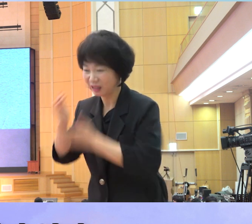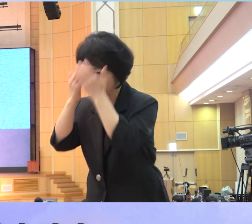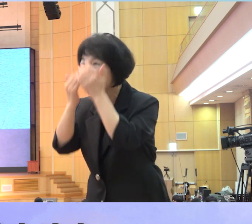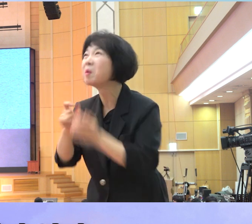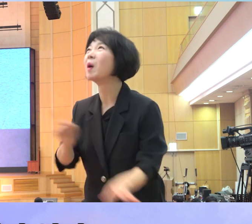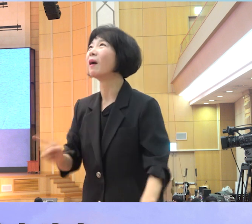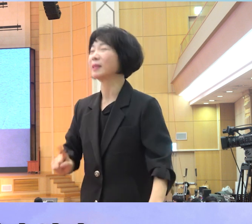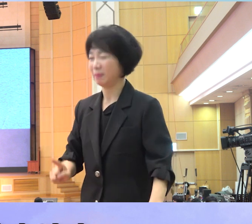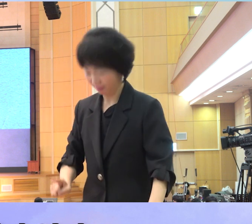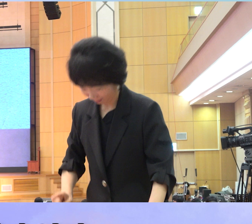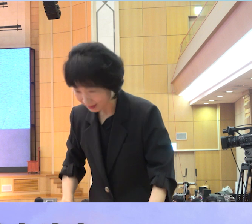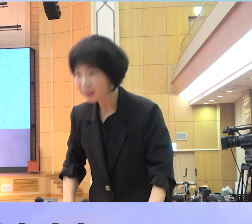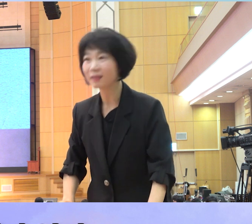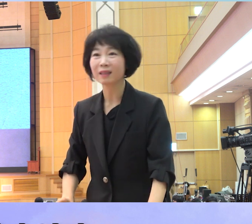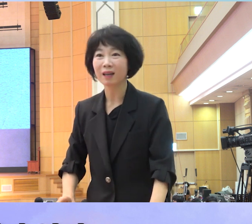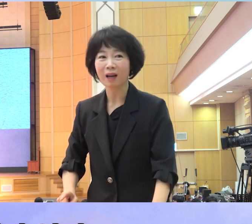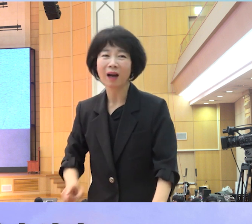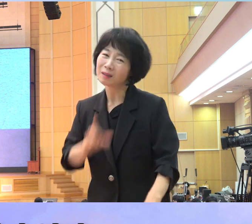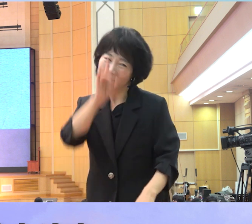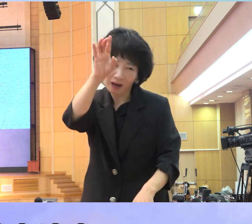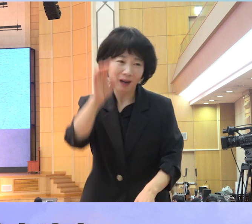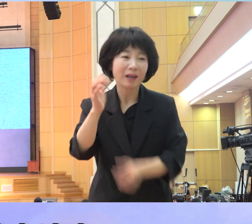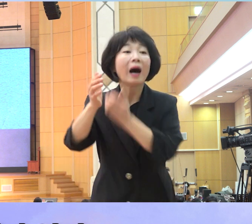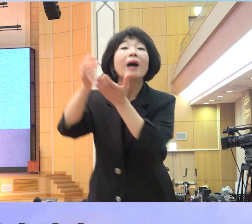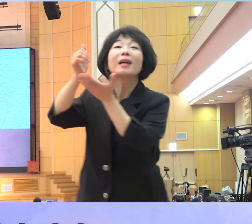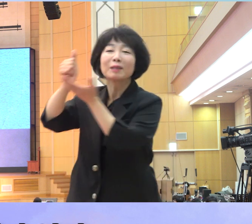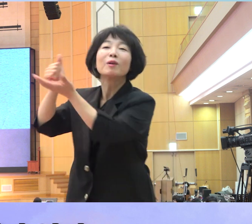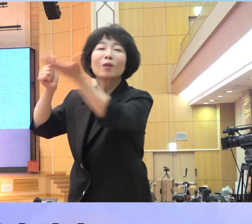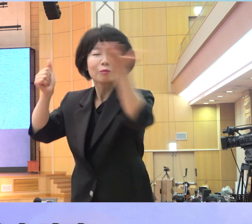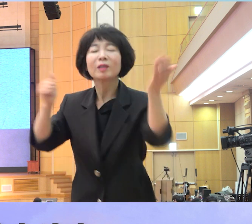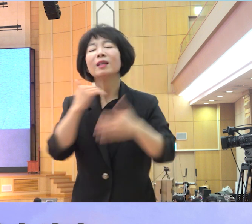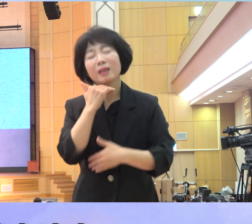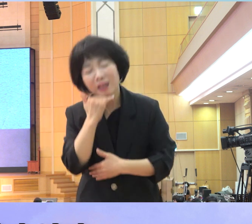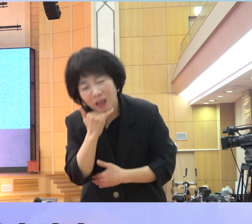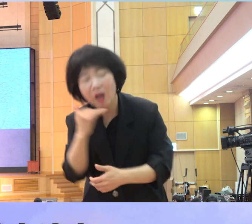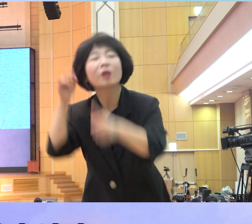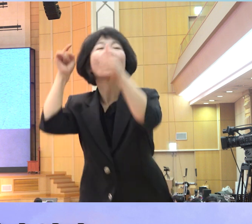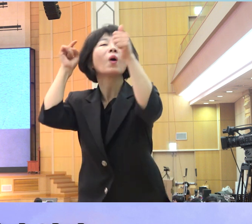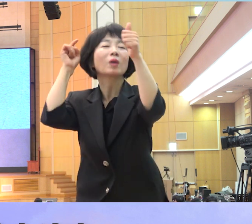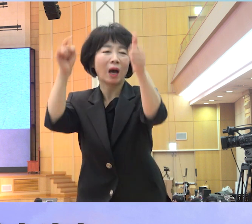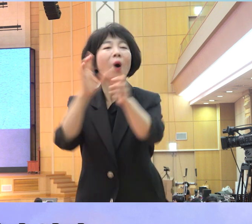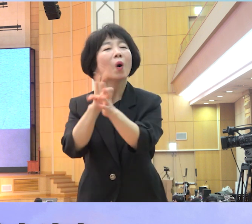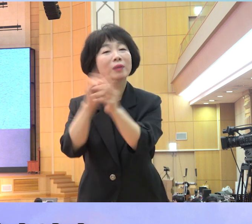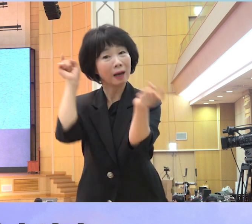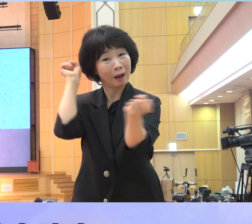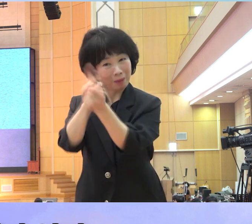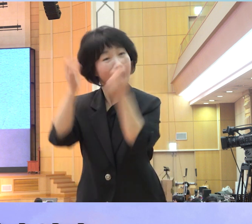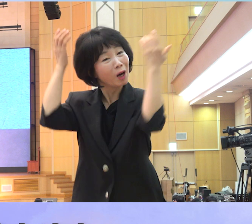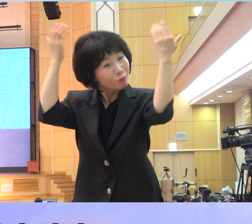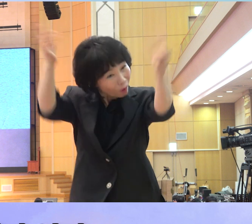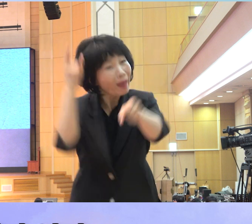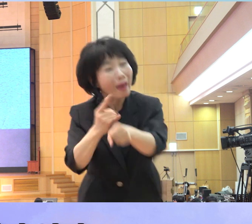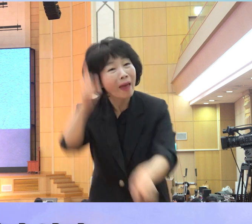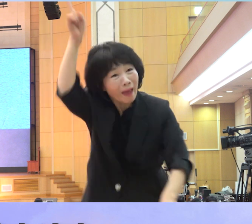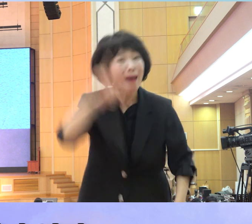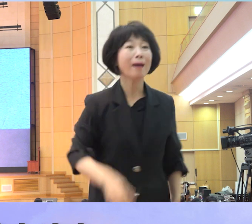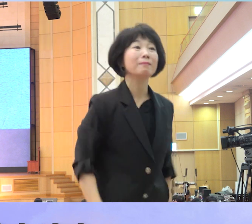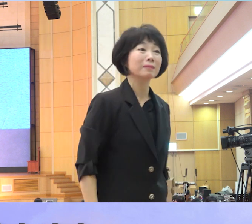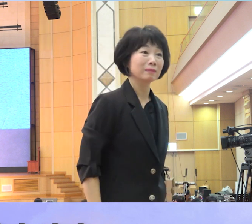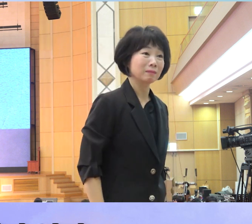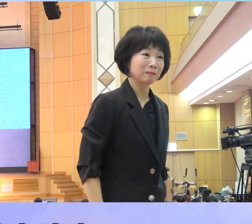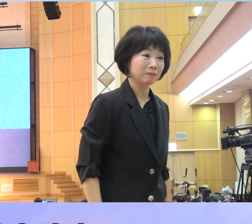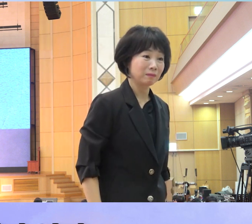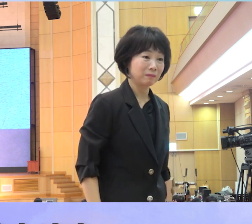그리고 하나님이 내 앞에 복과 화를 두었나니, 할렐루야. 복을 딱 두는 거예요. 그